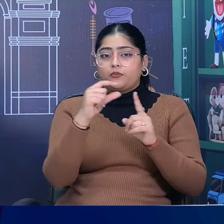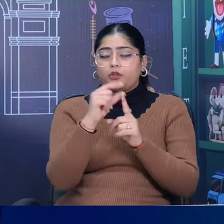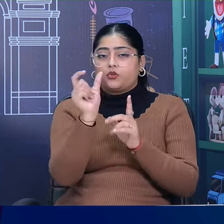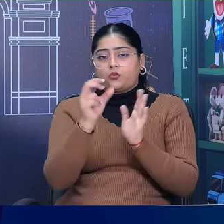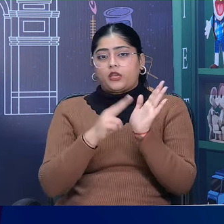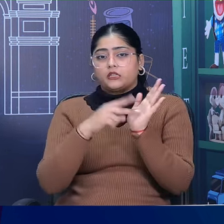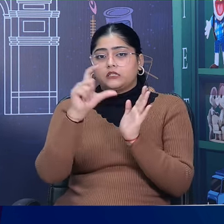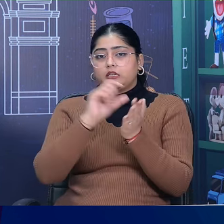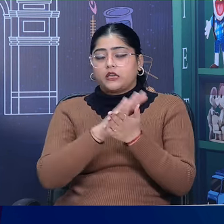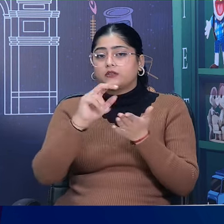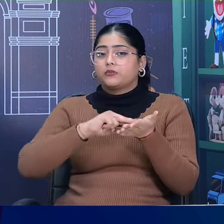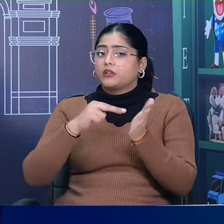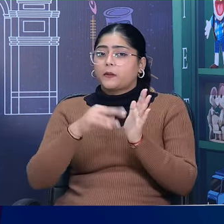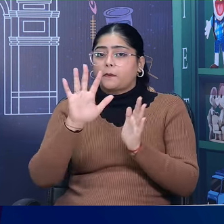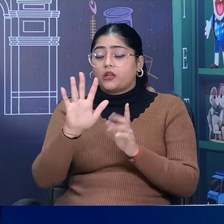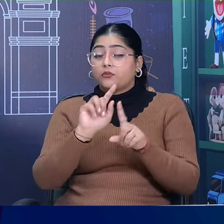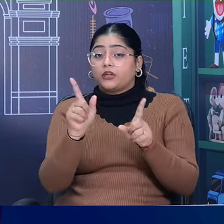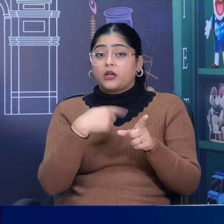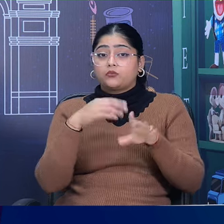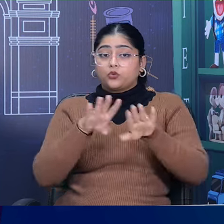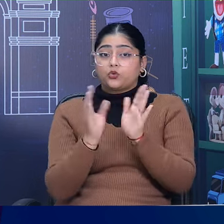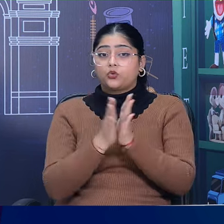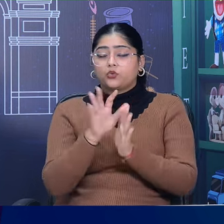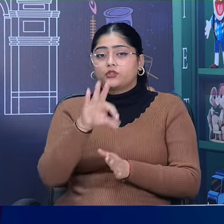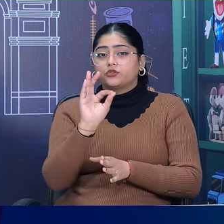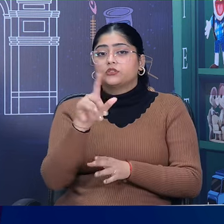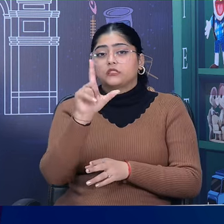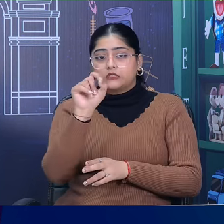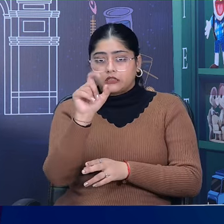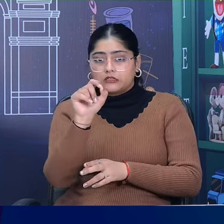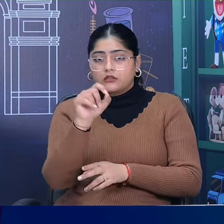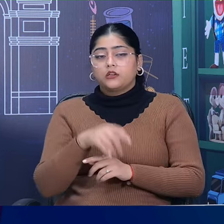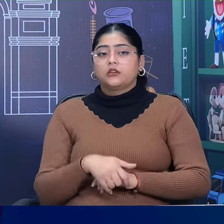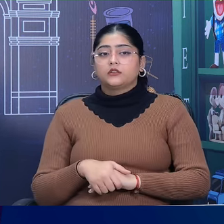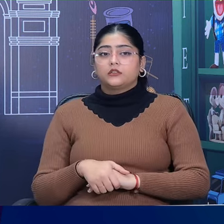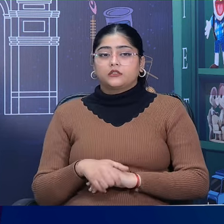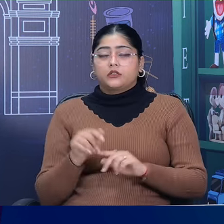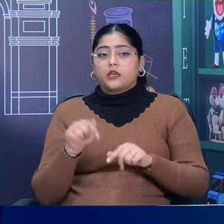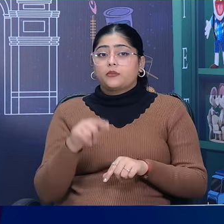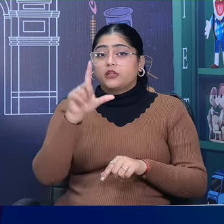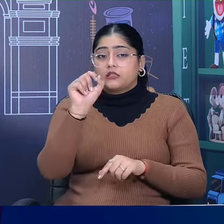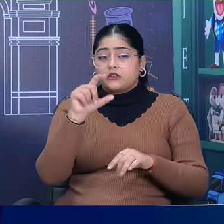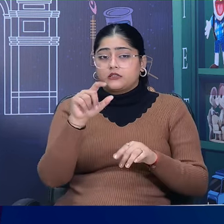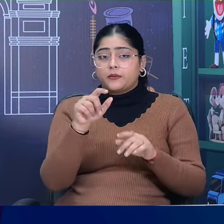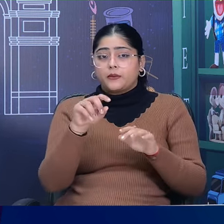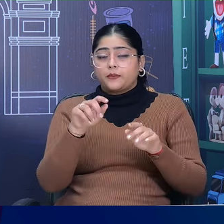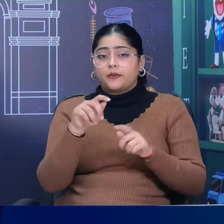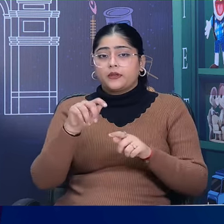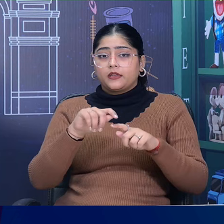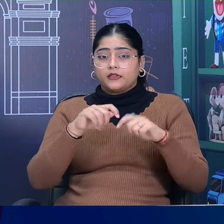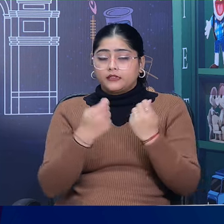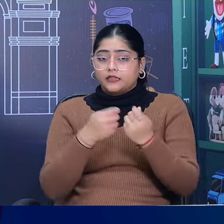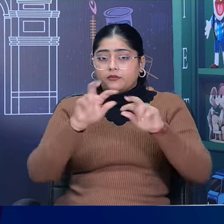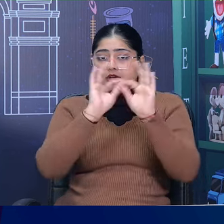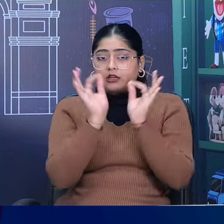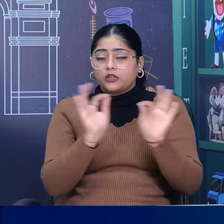एक मीटिंग करेंगे और 10 पंच आपस में डिसाइड करेंगे कि इस पूरी सभा को यह जो 10 पंचों की सभा है इसका हेड कौन बनेगा